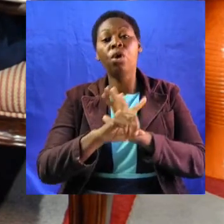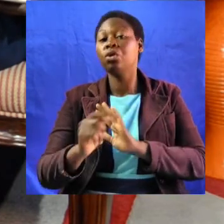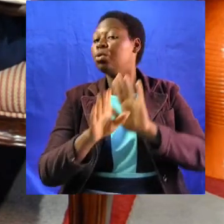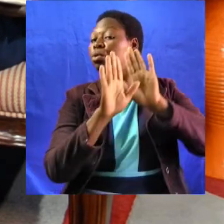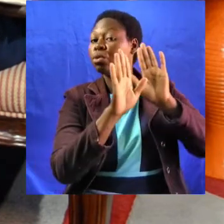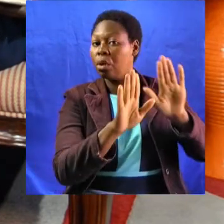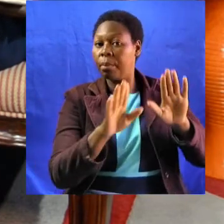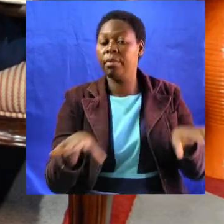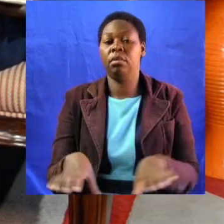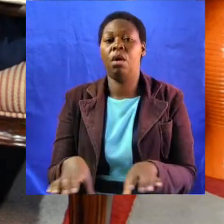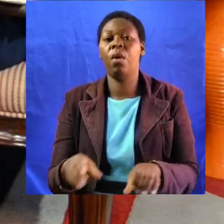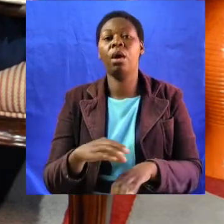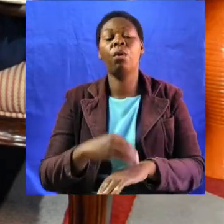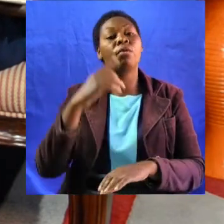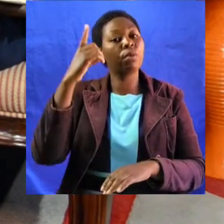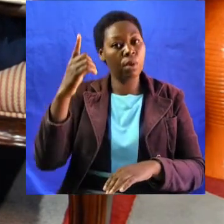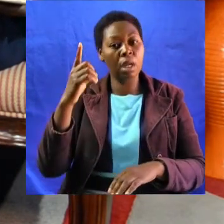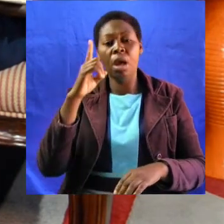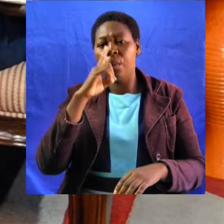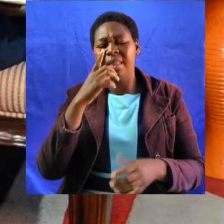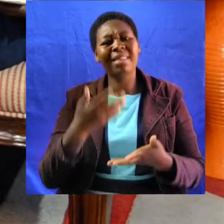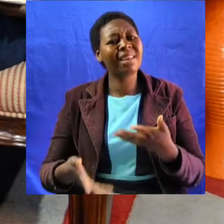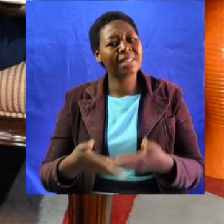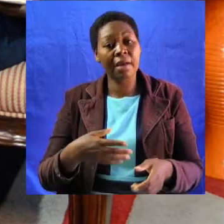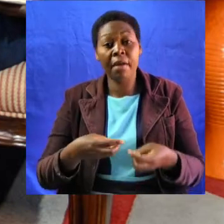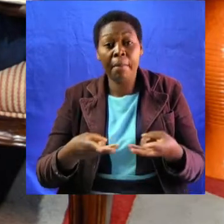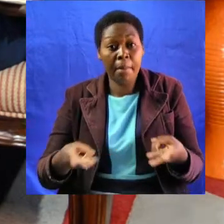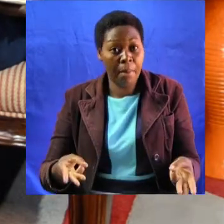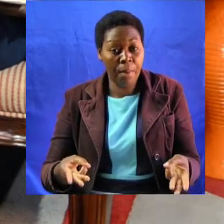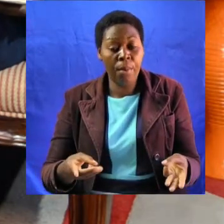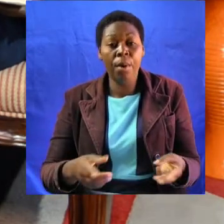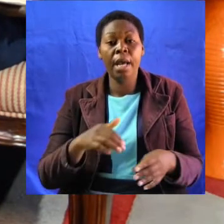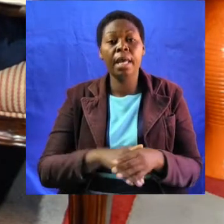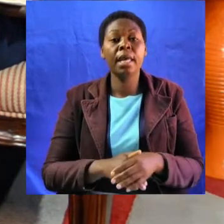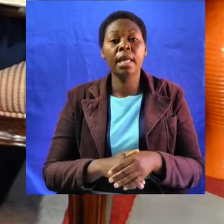Saka vanhu pavairamba vachinetswa vachivaka kudaro, vanhu vakasvika pakukunika.